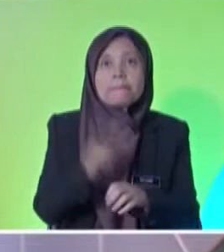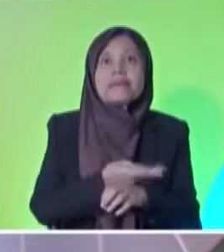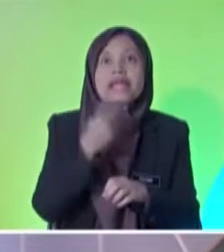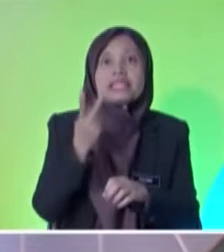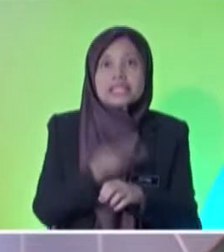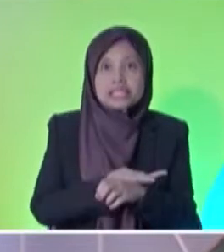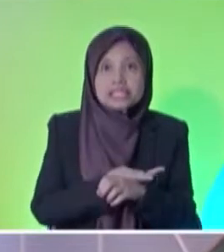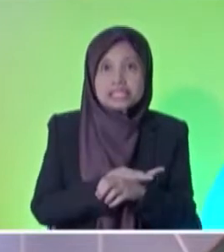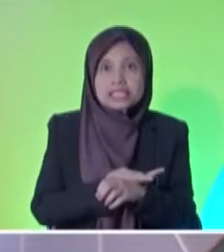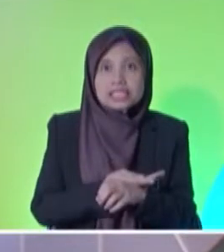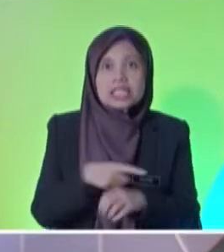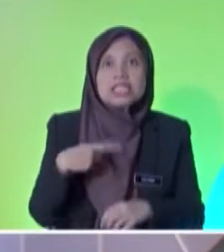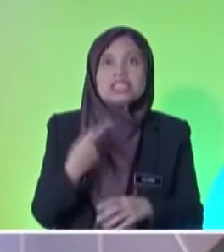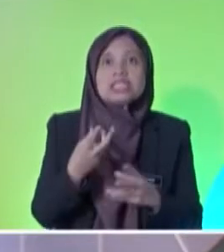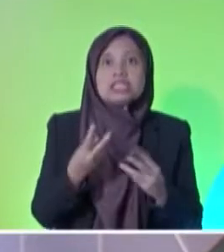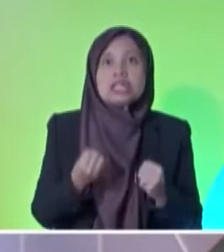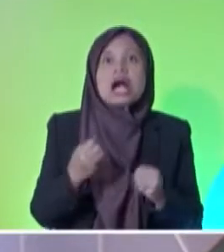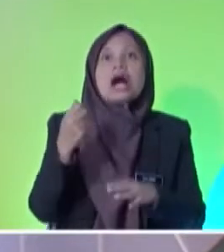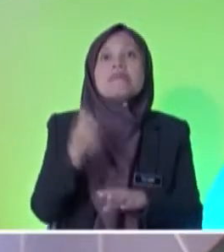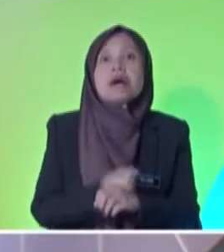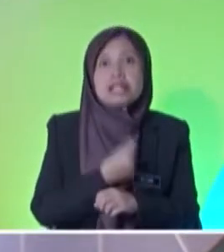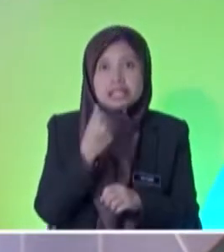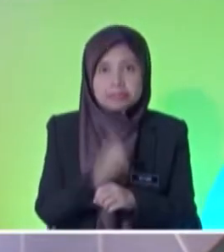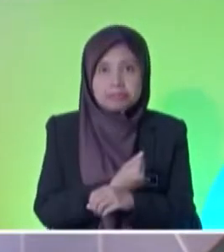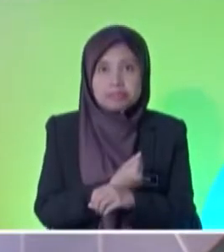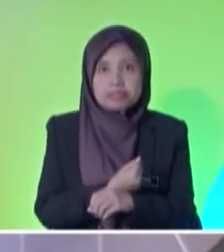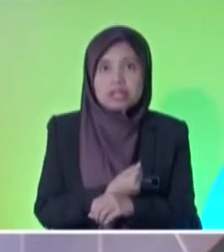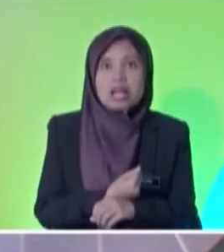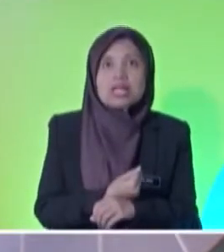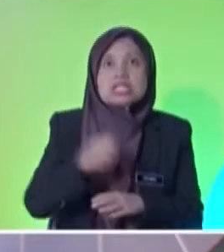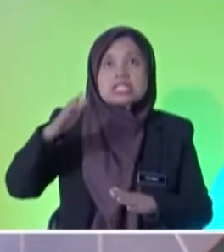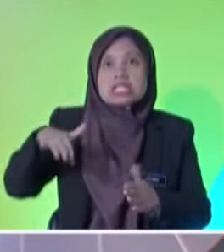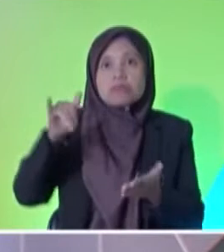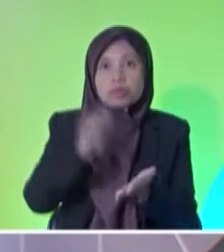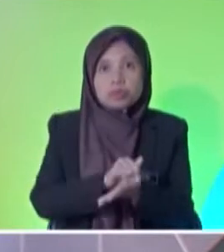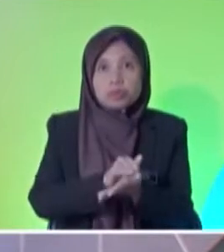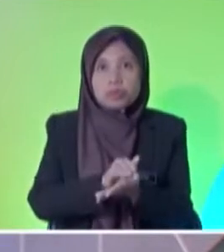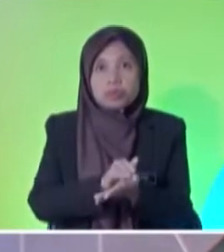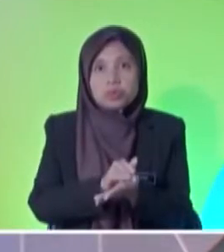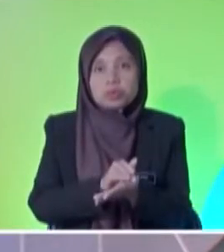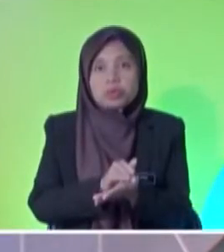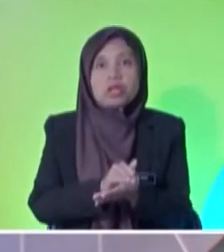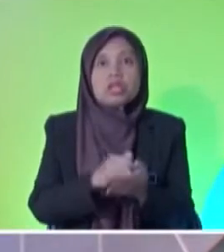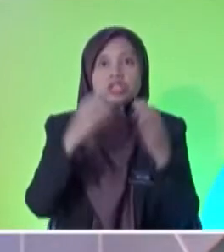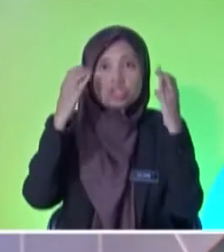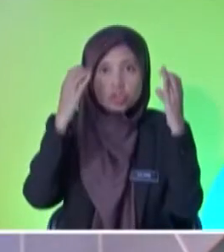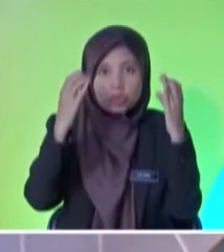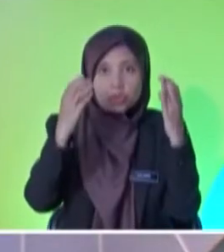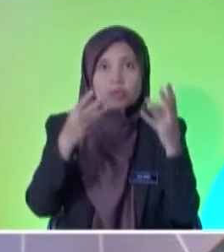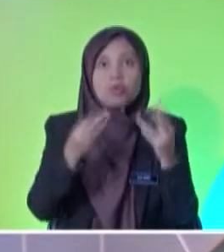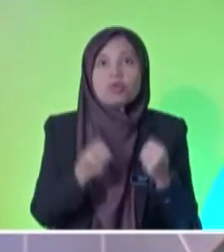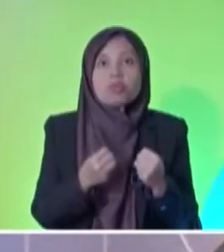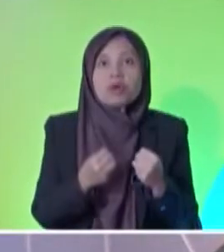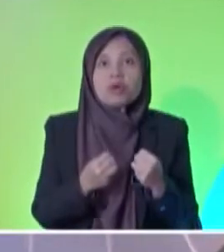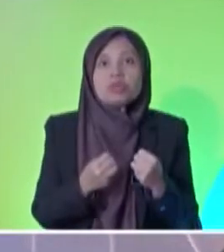massanya sekarang e-manja Kitana bahan ahli tayamum santai tapi sebelum tuh izinkan saya Iman menceritakan